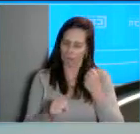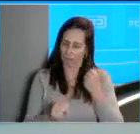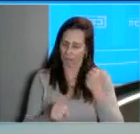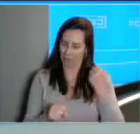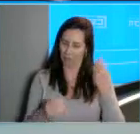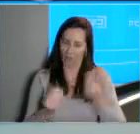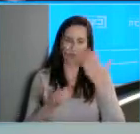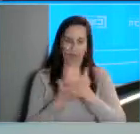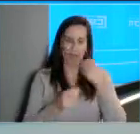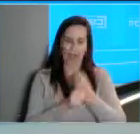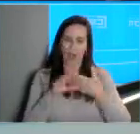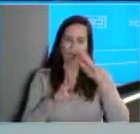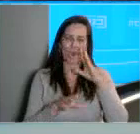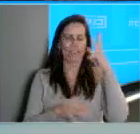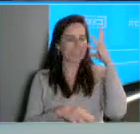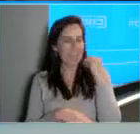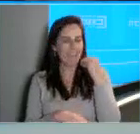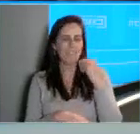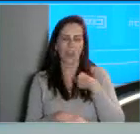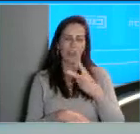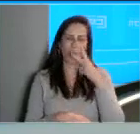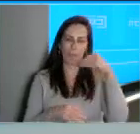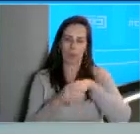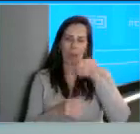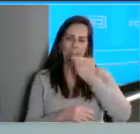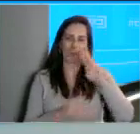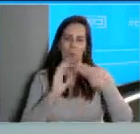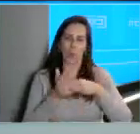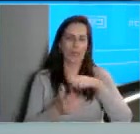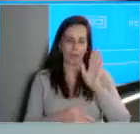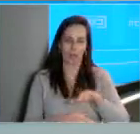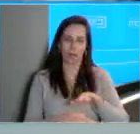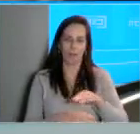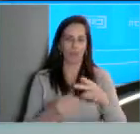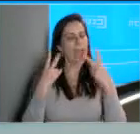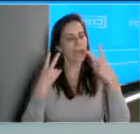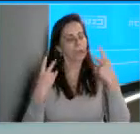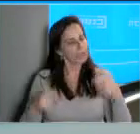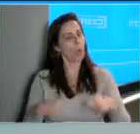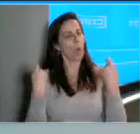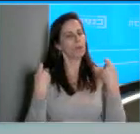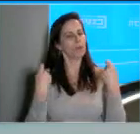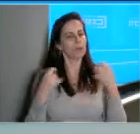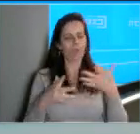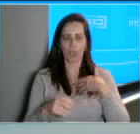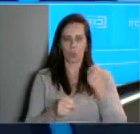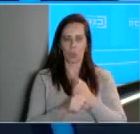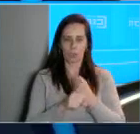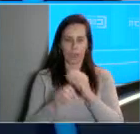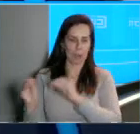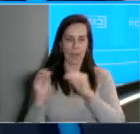בחיים שלי, בקריירה שלי, שרובם בידוריים, אני רואה בתוכן א' ב' בפוליטיקה גם ערך חינוכי. ואיך אני עושה